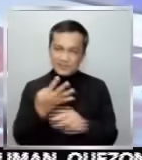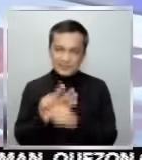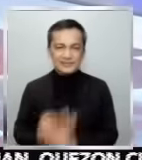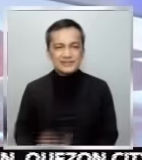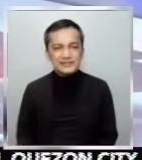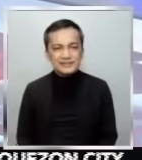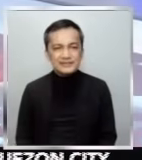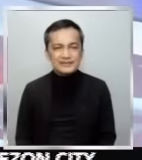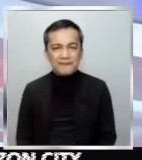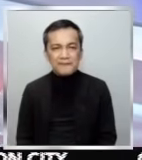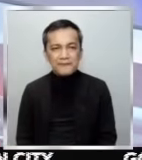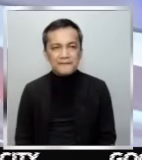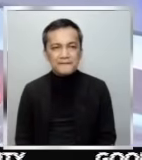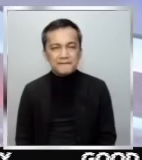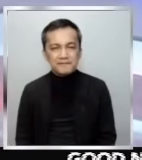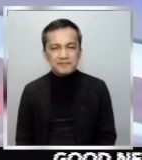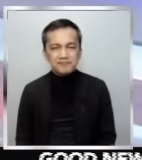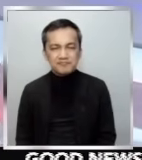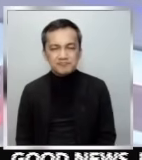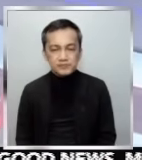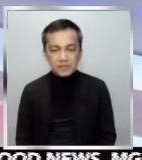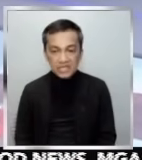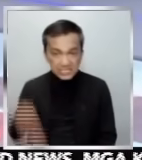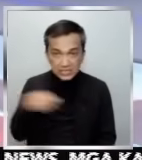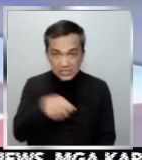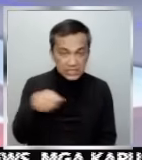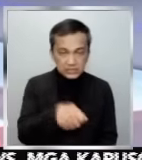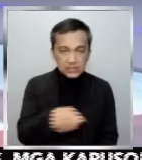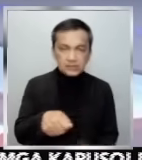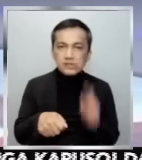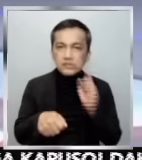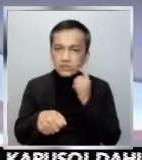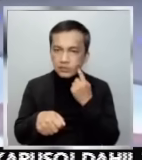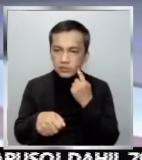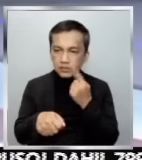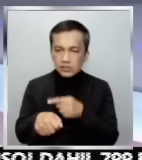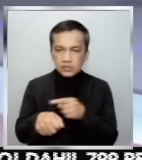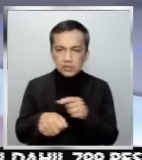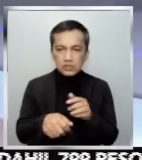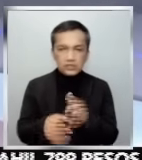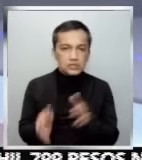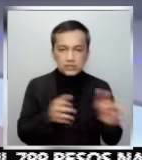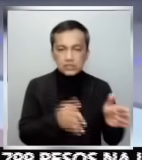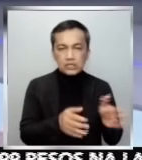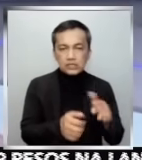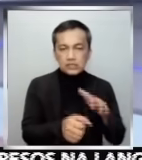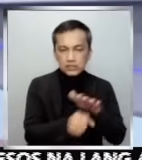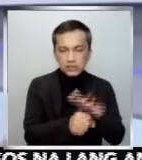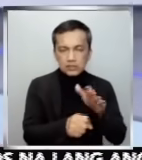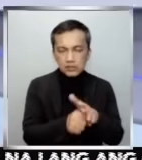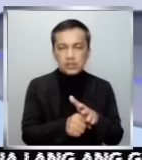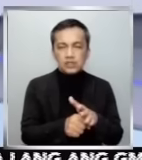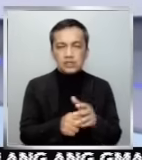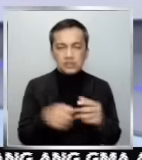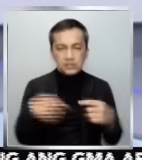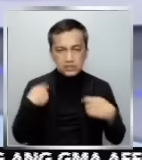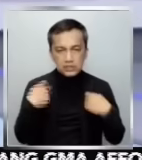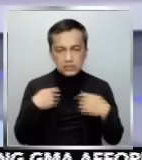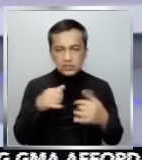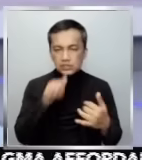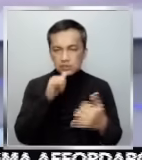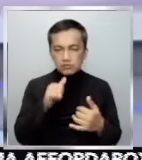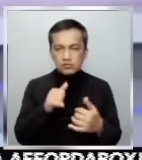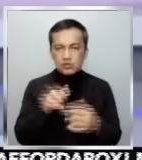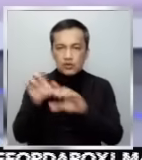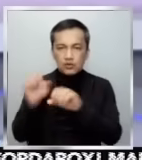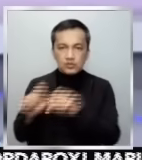Oras nanaksak dahil umano sa selos at isang nanghalay naman daw ng Menor De Edad sa man wala silang takas sa hiwalay